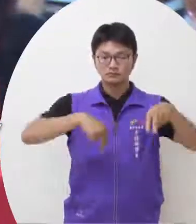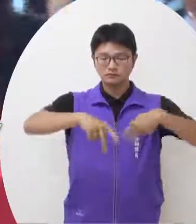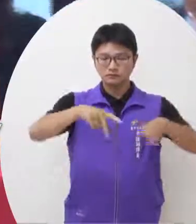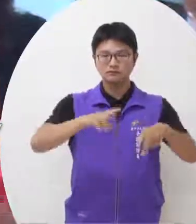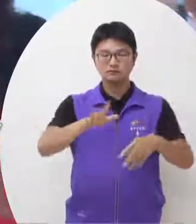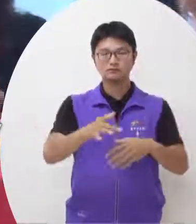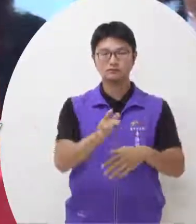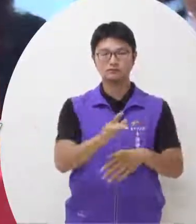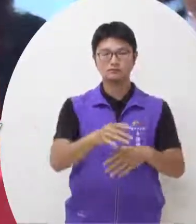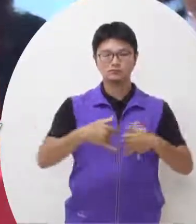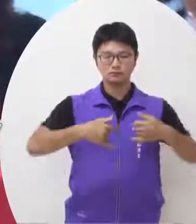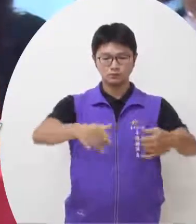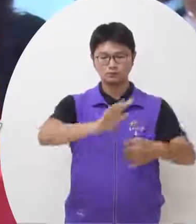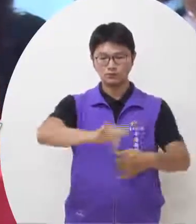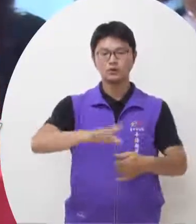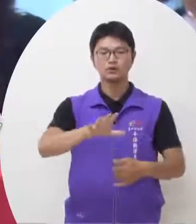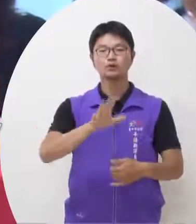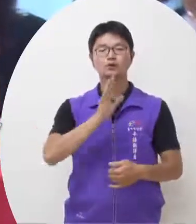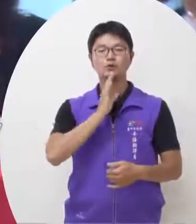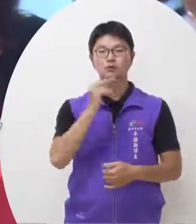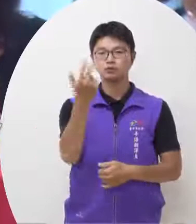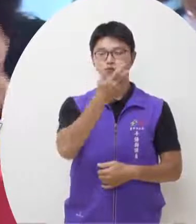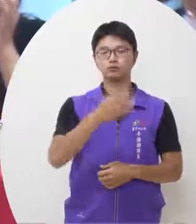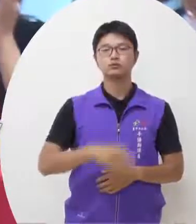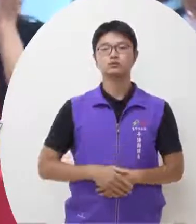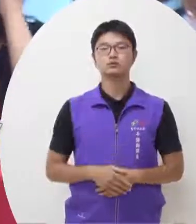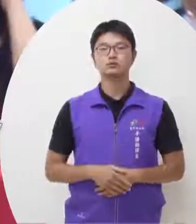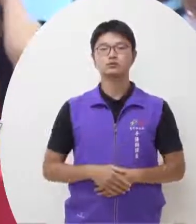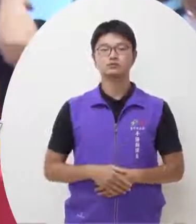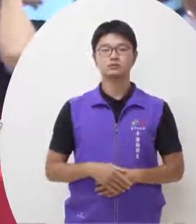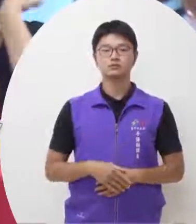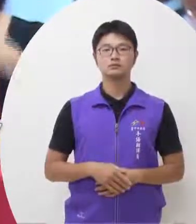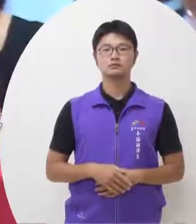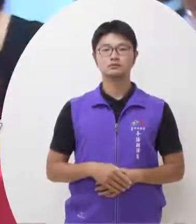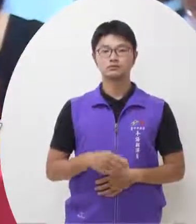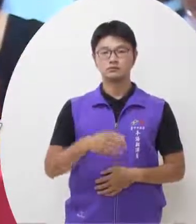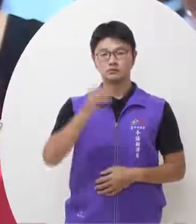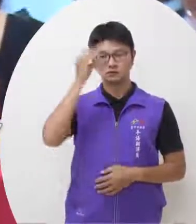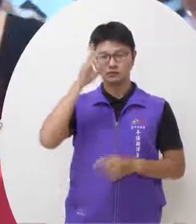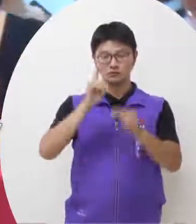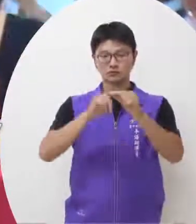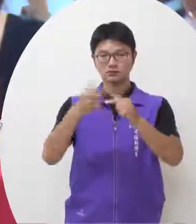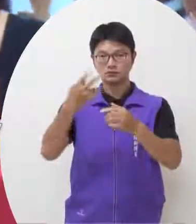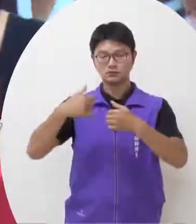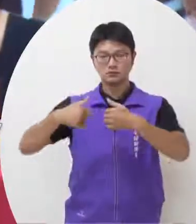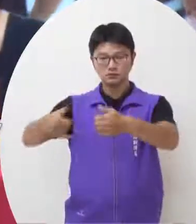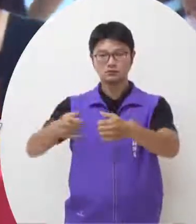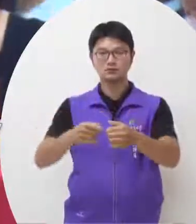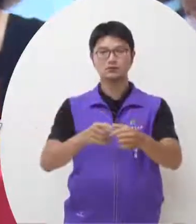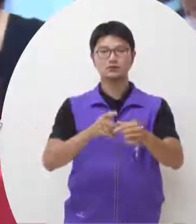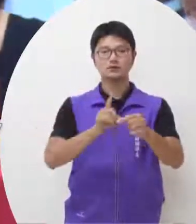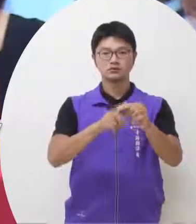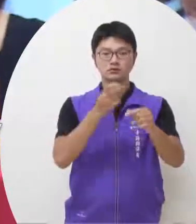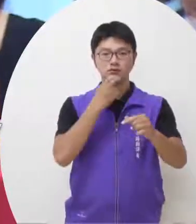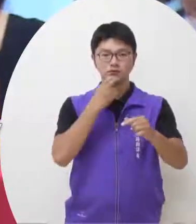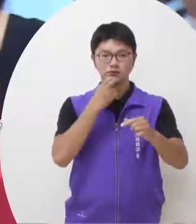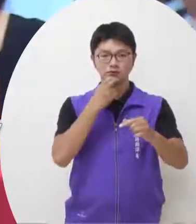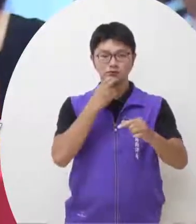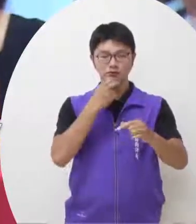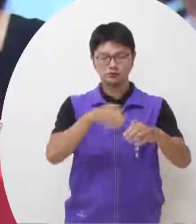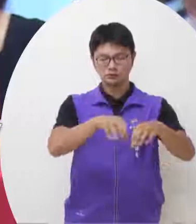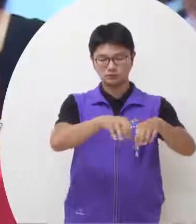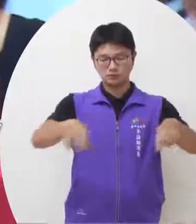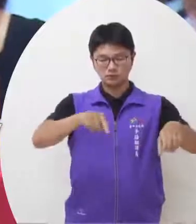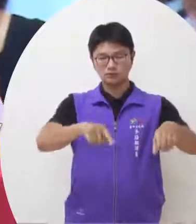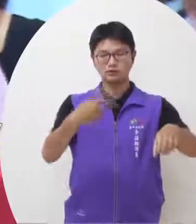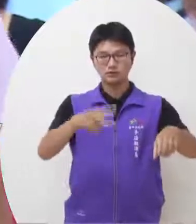口。就在星光岩板后面那里，请在惠中二街中央分隔岛打通设置行人专用道，以利